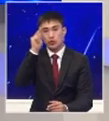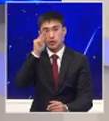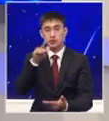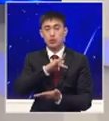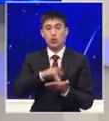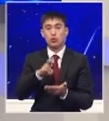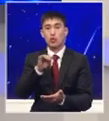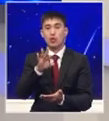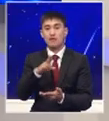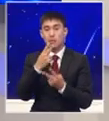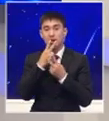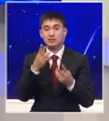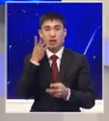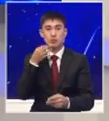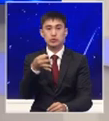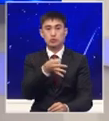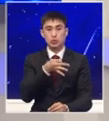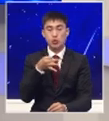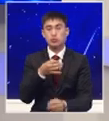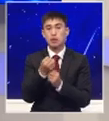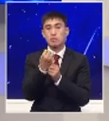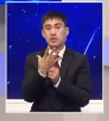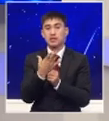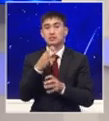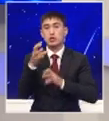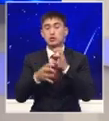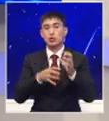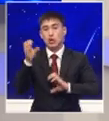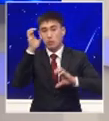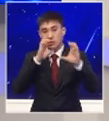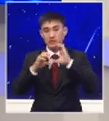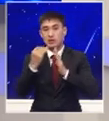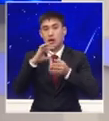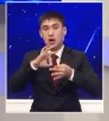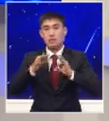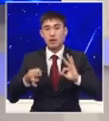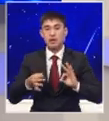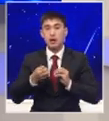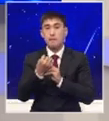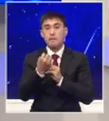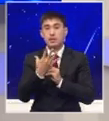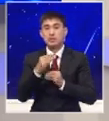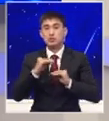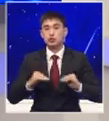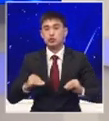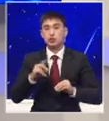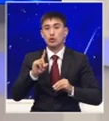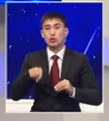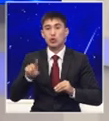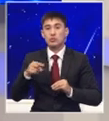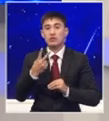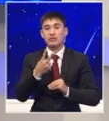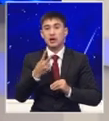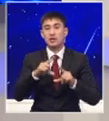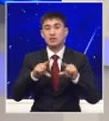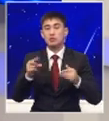Учащиеся города Кунаев представили Алматинскую область на 15-й международной образовательной олимпиаде. 15 учеников гимназии номер